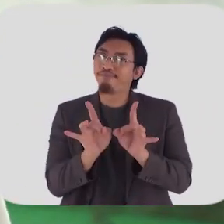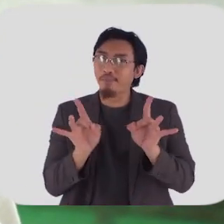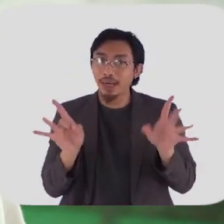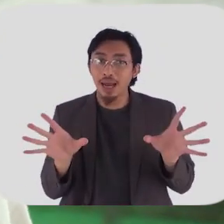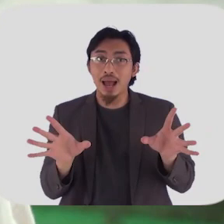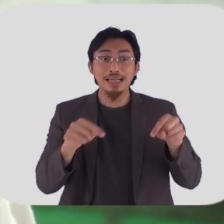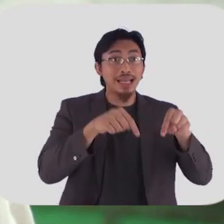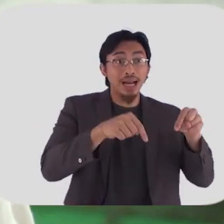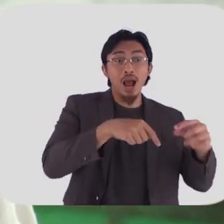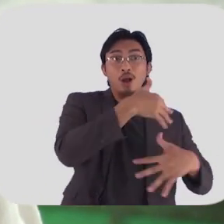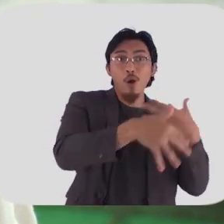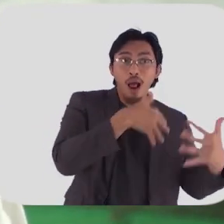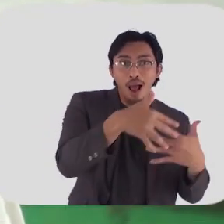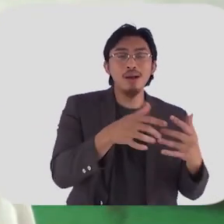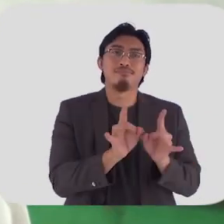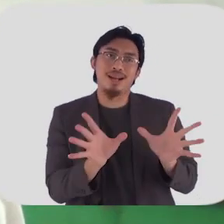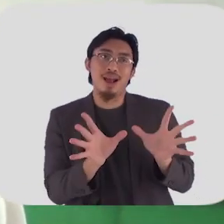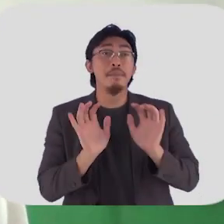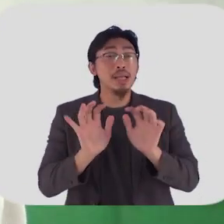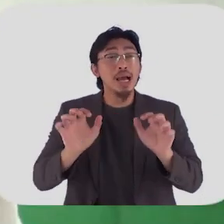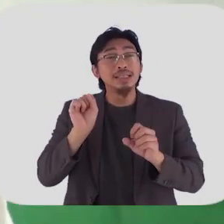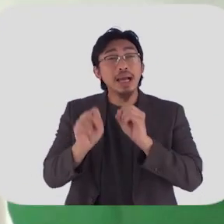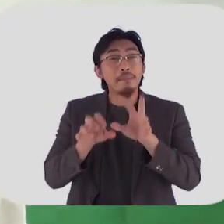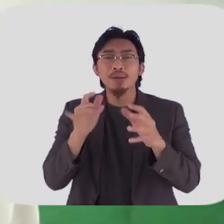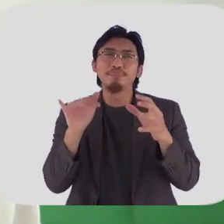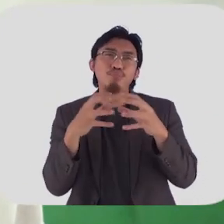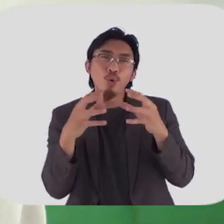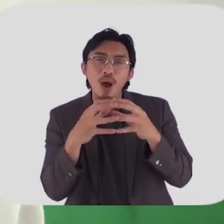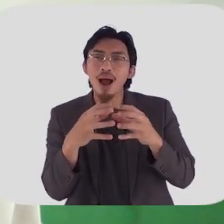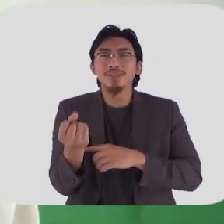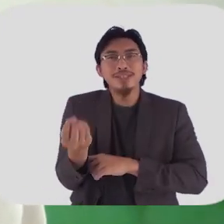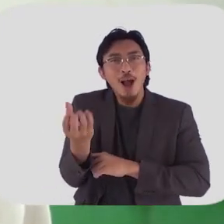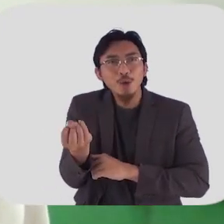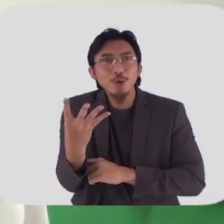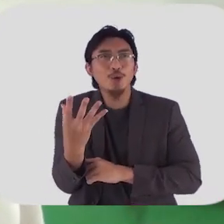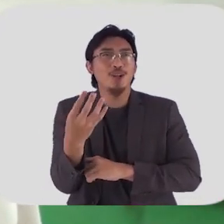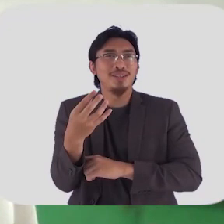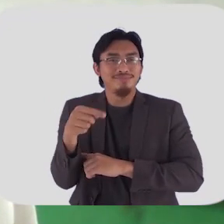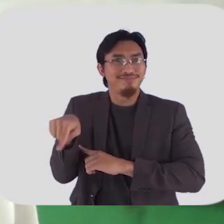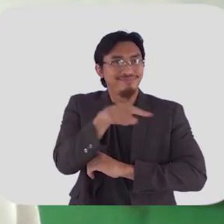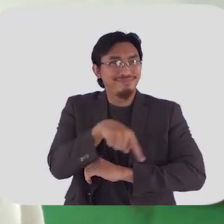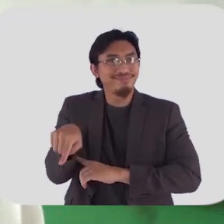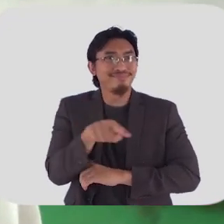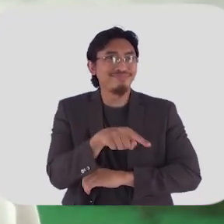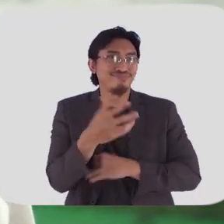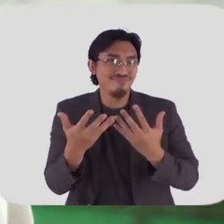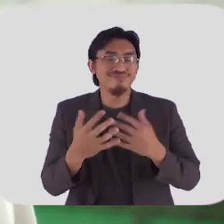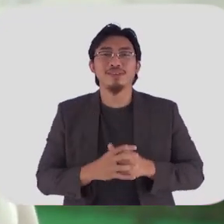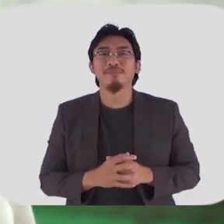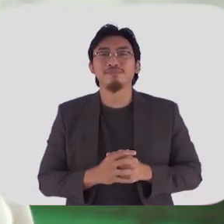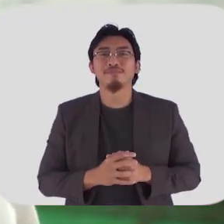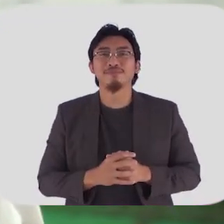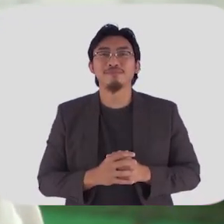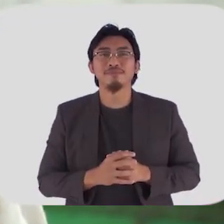kelola nantinya akan sangat berbeda dengan apa yang saat ini sudah ada. Jadi mayoritas akan sampah buah